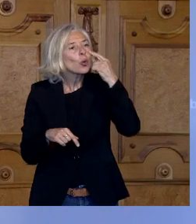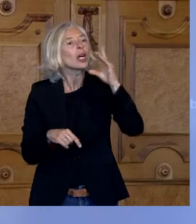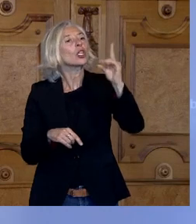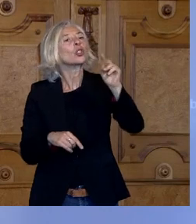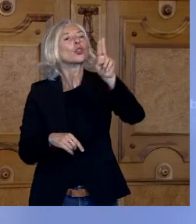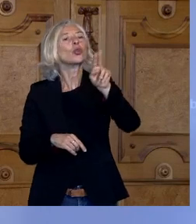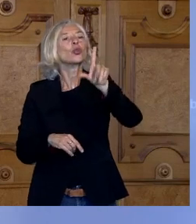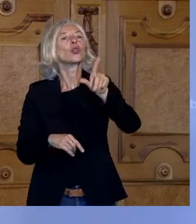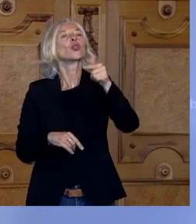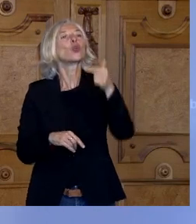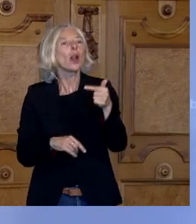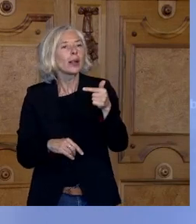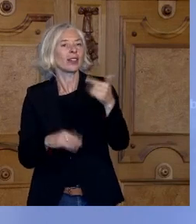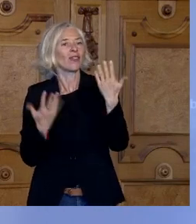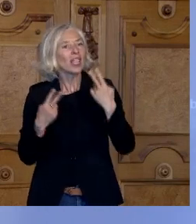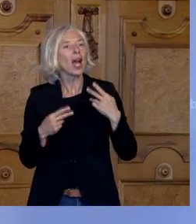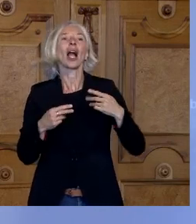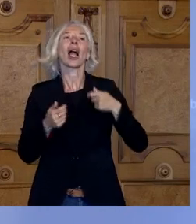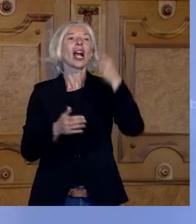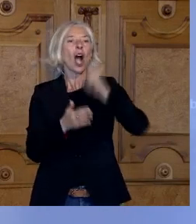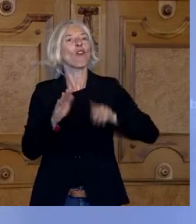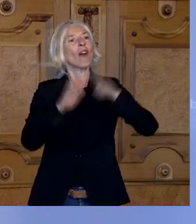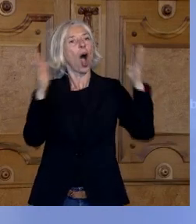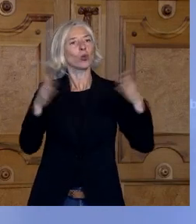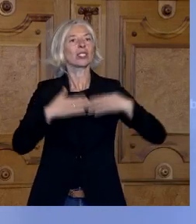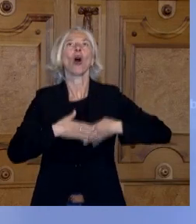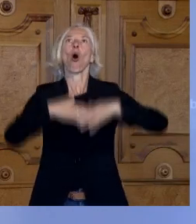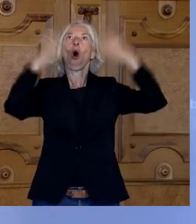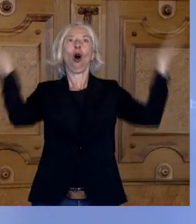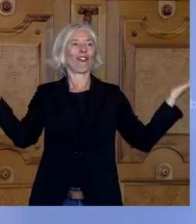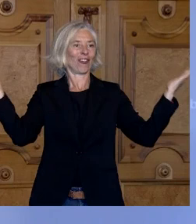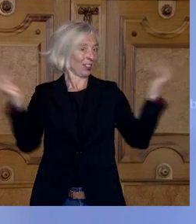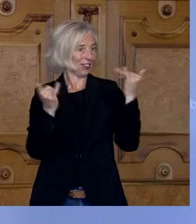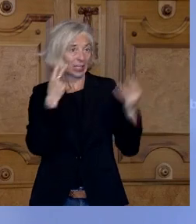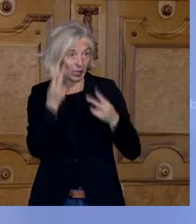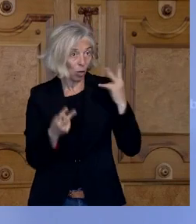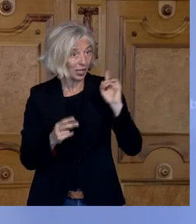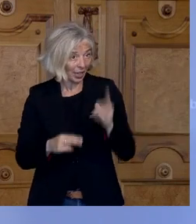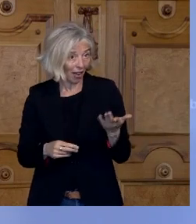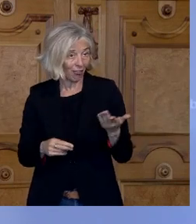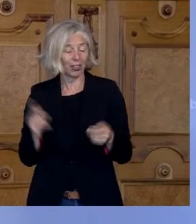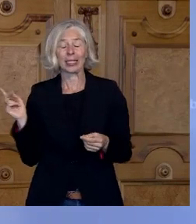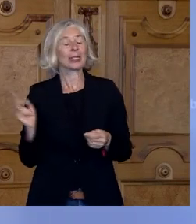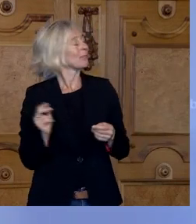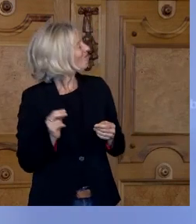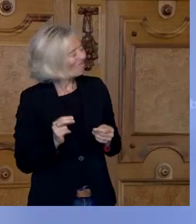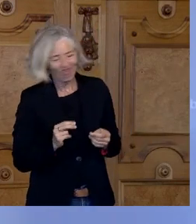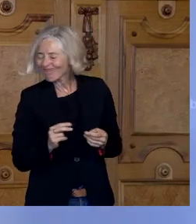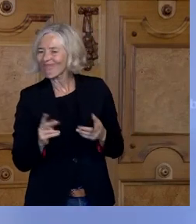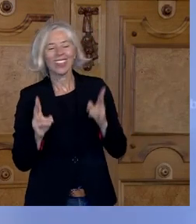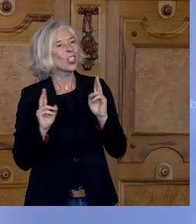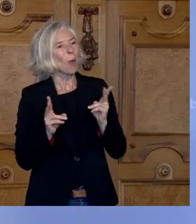zum 31.08. auch entsprechende Großveranstaltungen mit dichtem Gedränge nicht gestattet sind. Die Duld würde ich jetzt